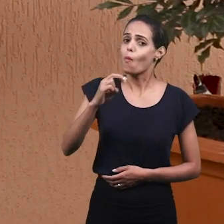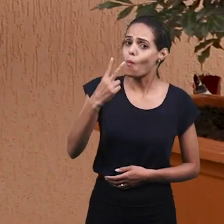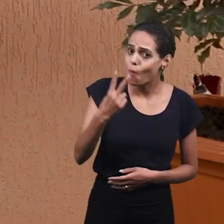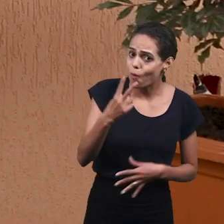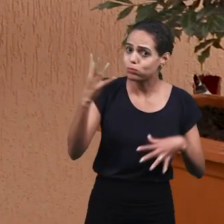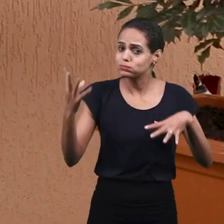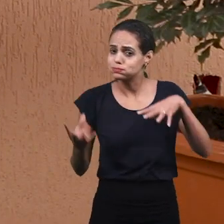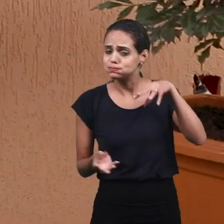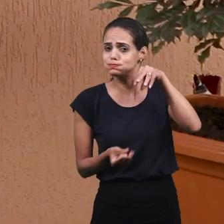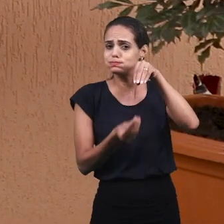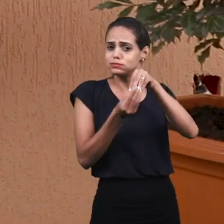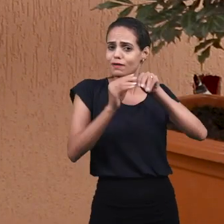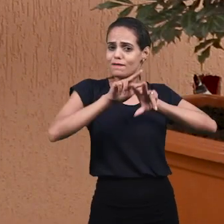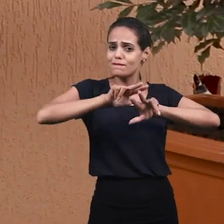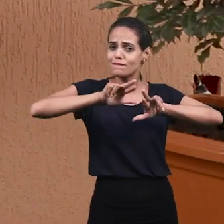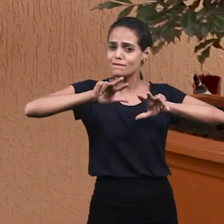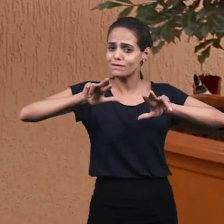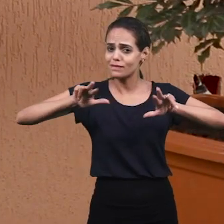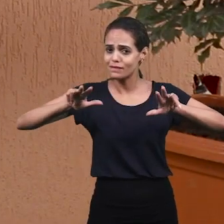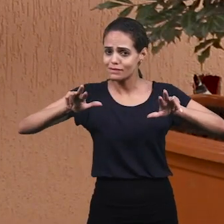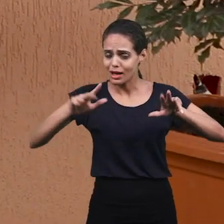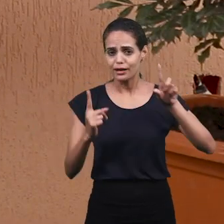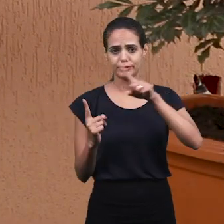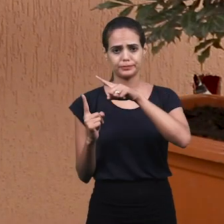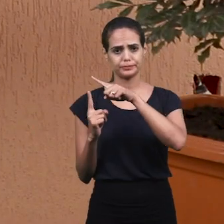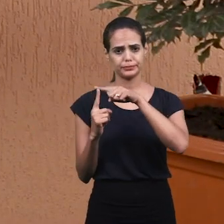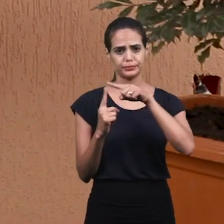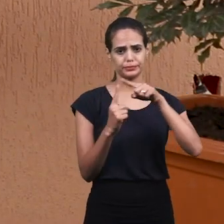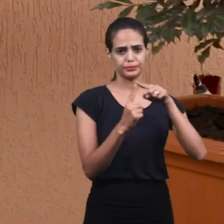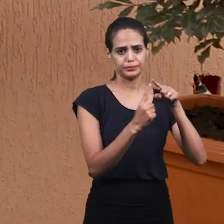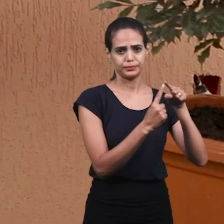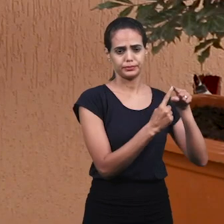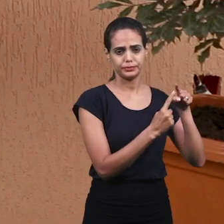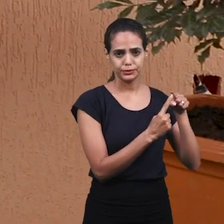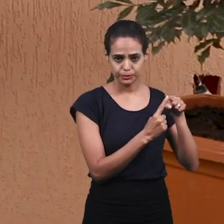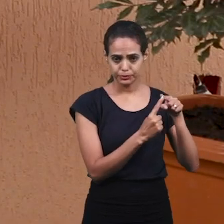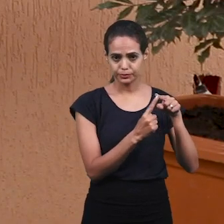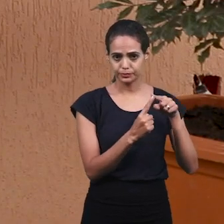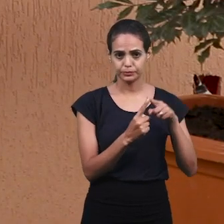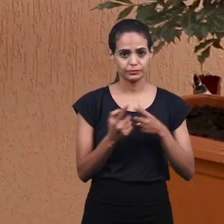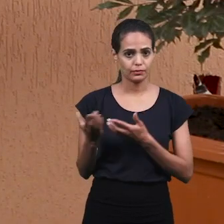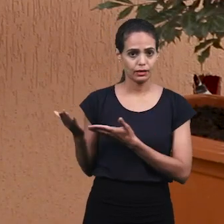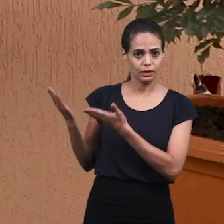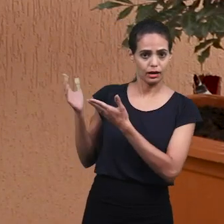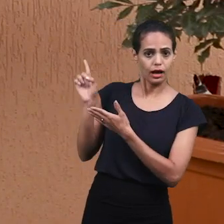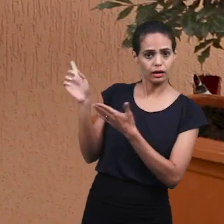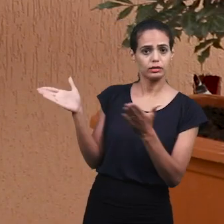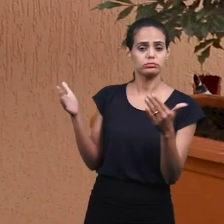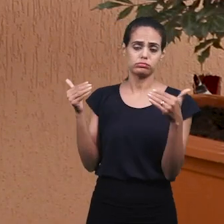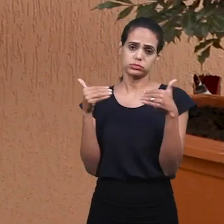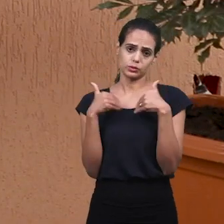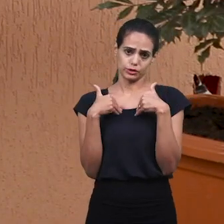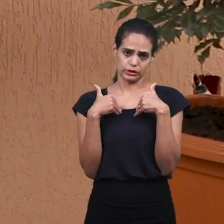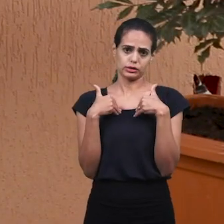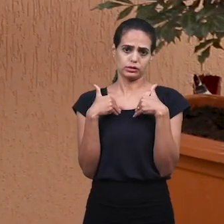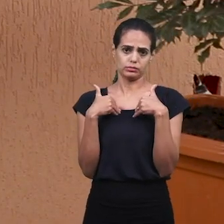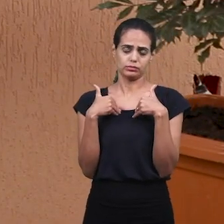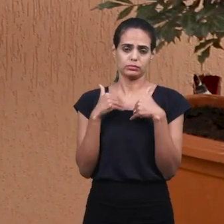a seulement la déficience isolée, mais elle peut être en comorbidité. Par exemple,